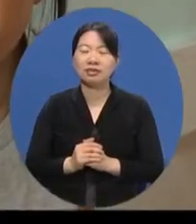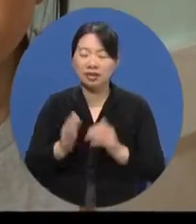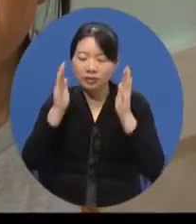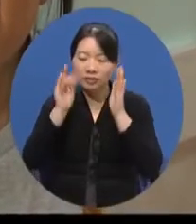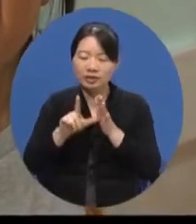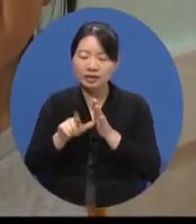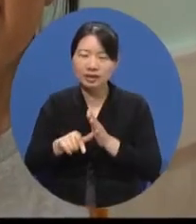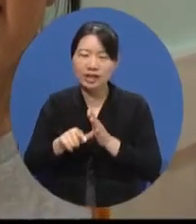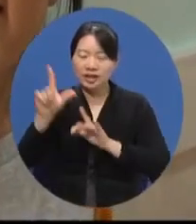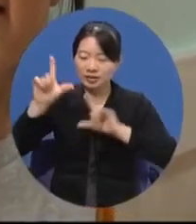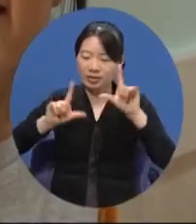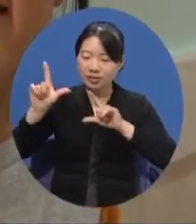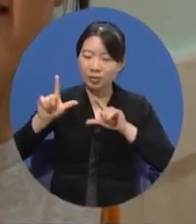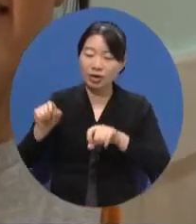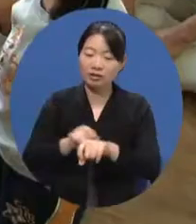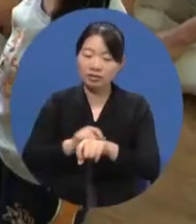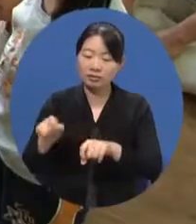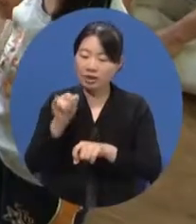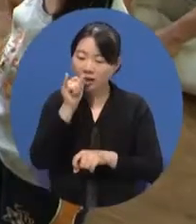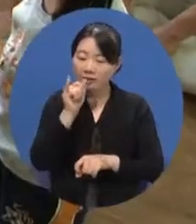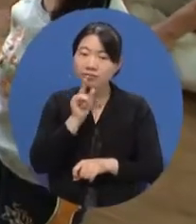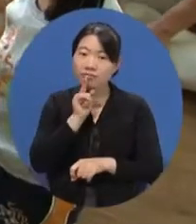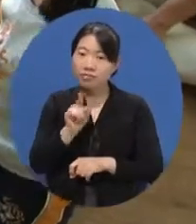수업 시간의 태도가 남다르다?